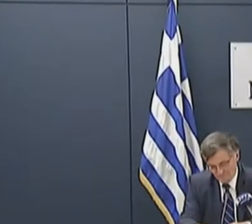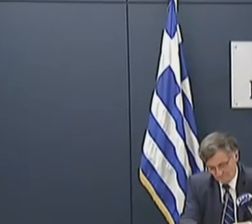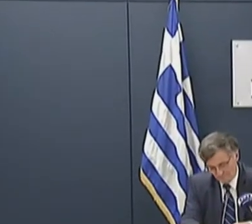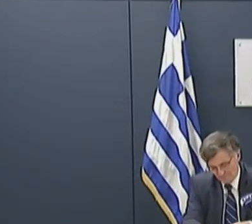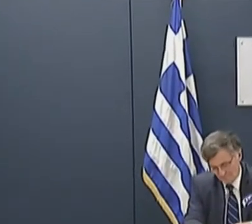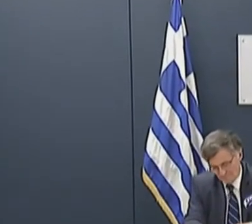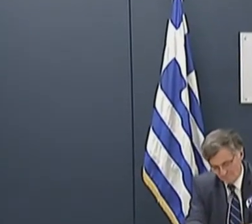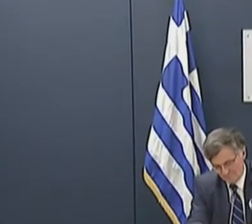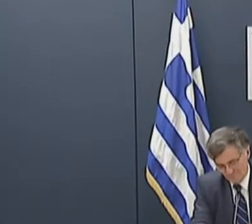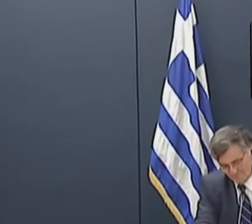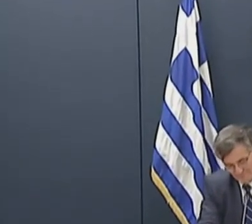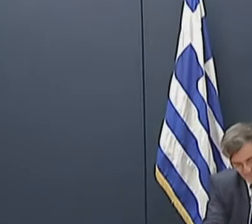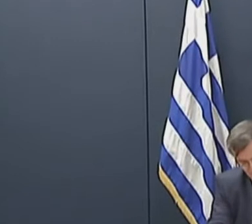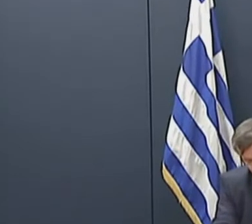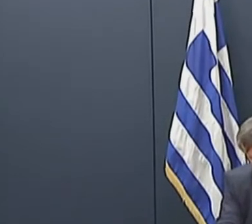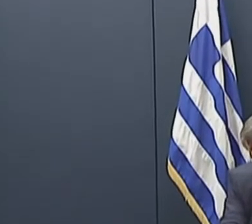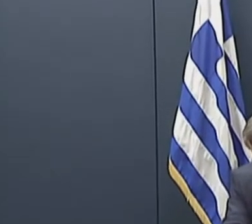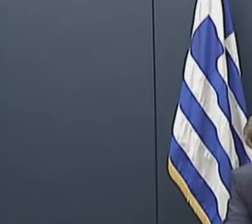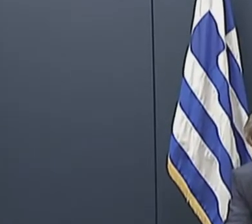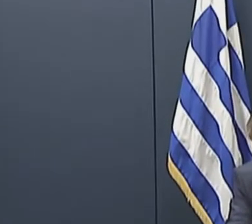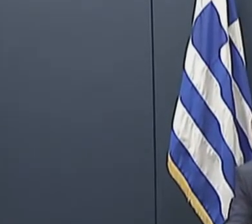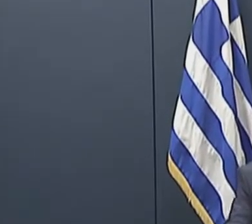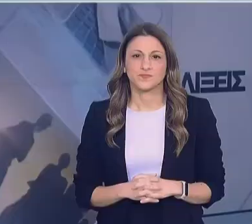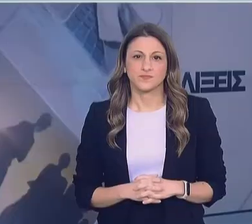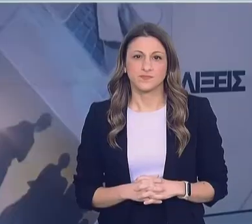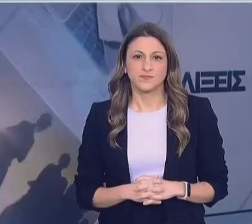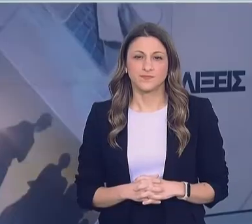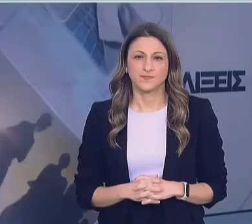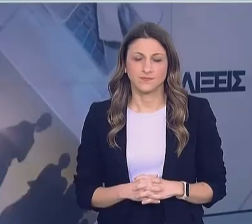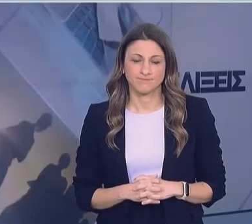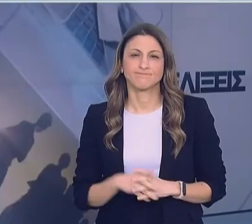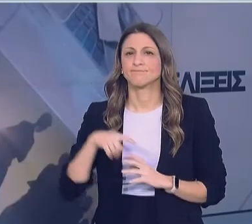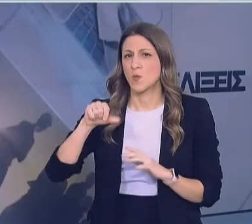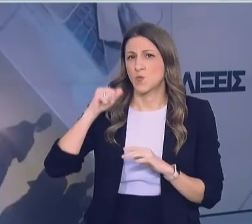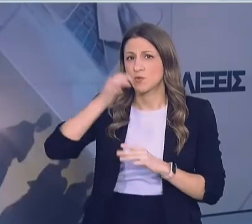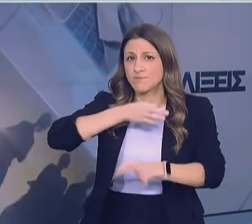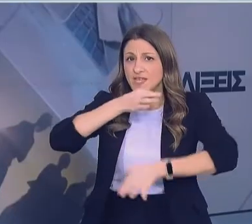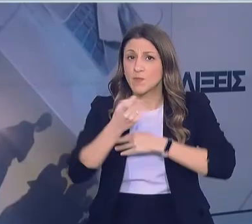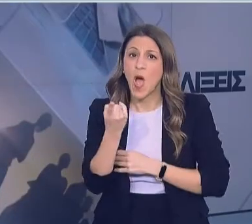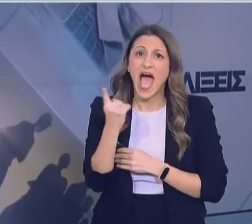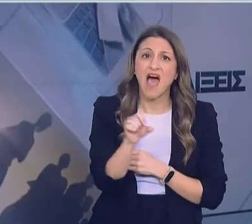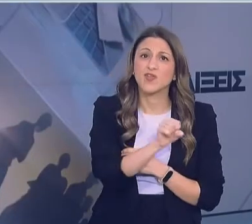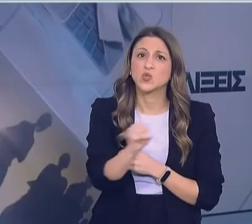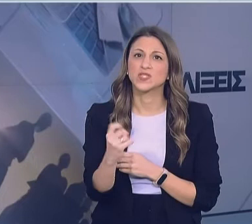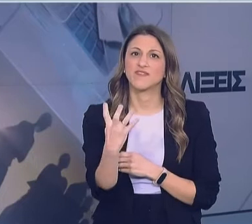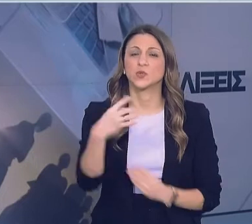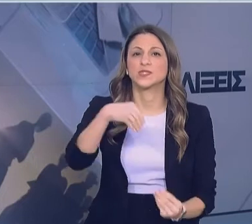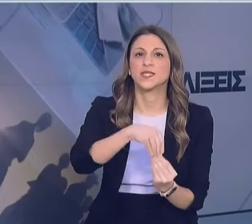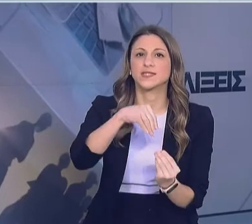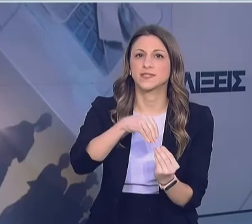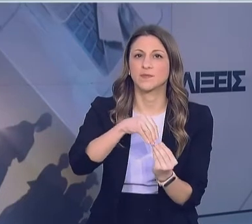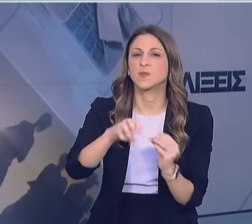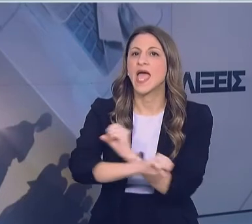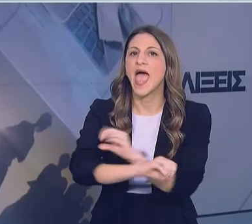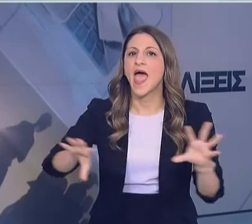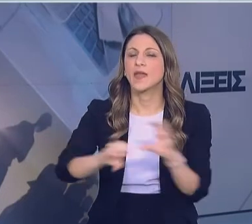καθηγητή Σωτήρη Τσιόδρα. Πριν πάρει το λόγο ο κύριος Τσιόδρας, σας ανακοινώνουμε ότι αύριο Σάββατο 4 Απριλίου η ενημέρωση